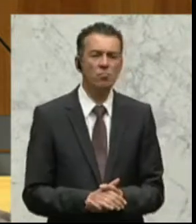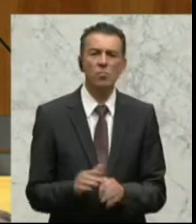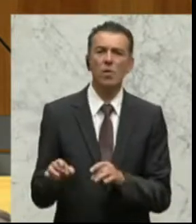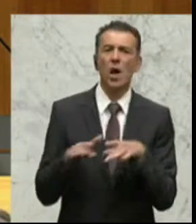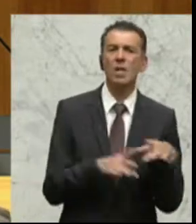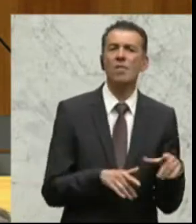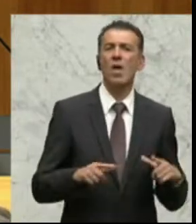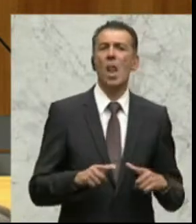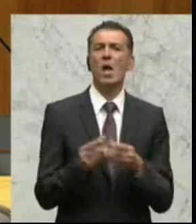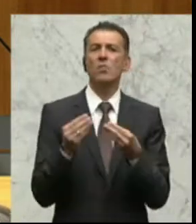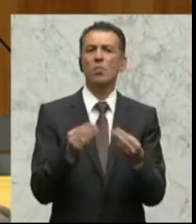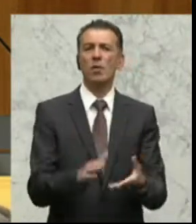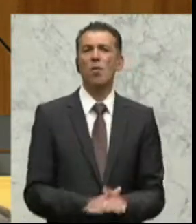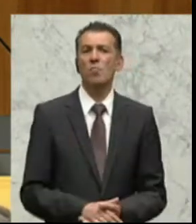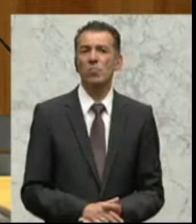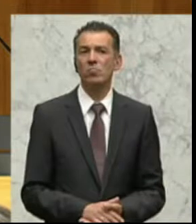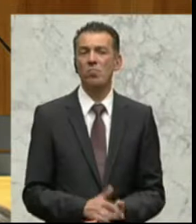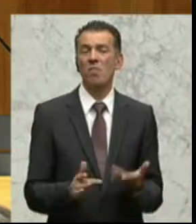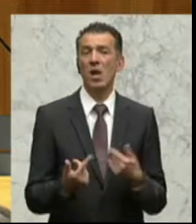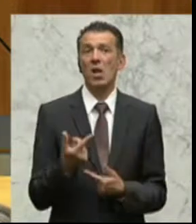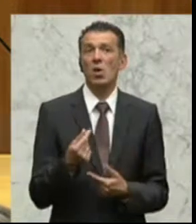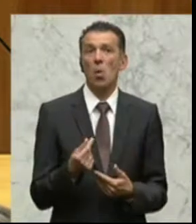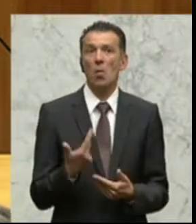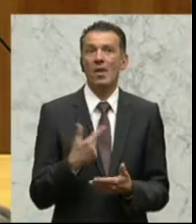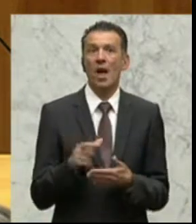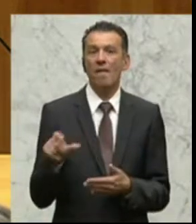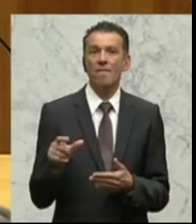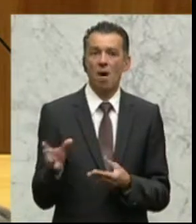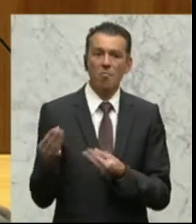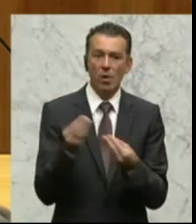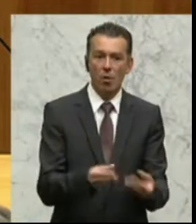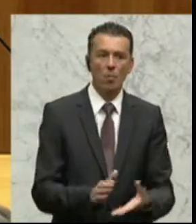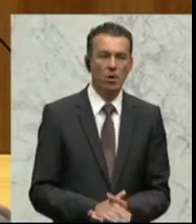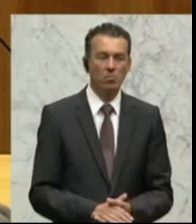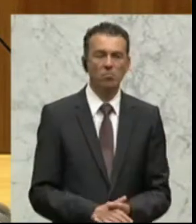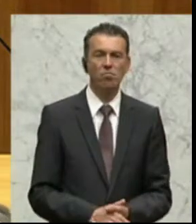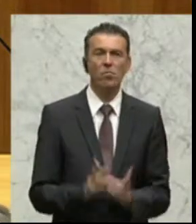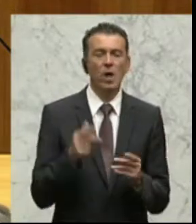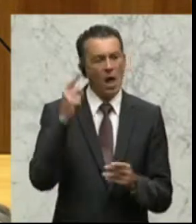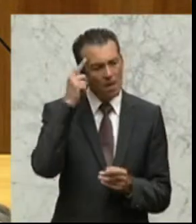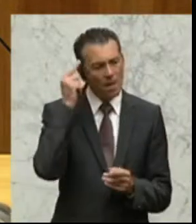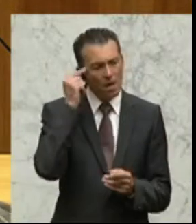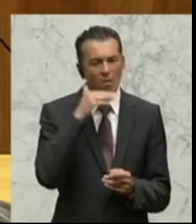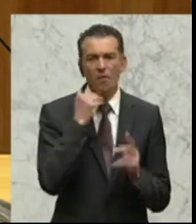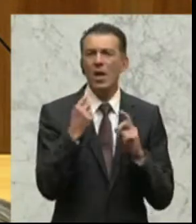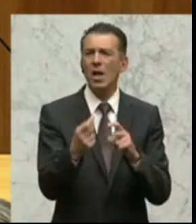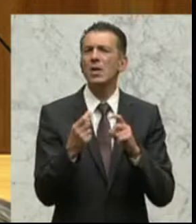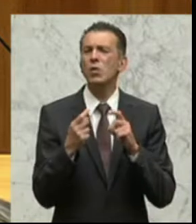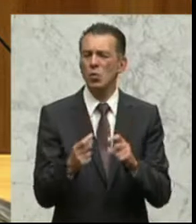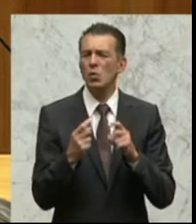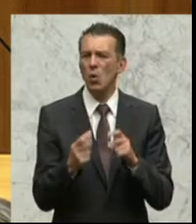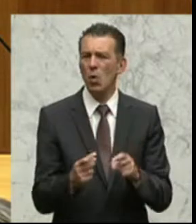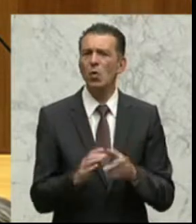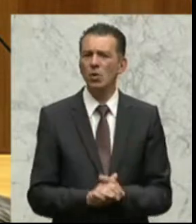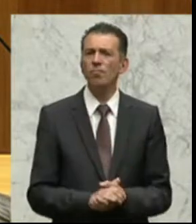Transferleistungen beziehen, ob es da nicht Doppel- und Dreifachbezüge gibt. Und ich kann mich erinnern, dass in diesen vielen Diskussionen wir, einige von